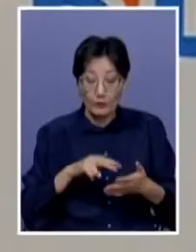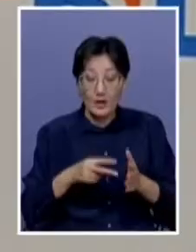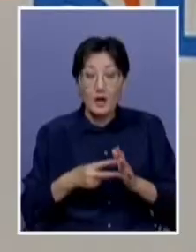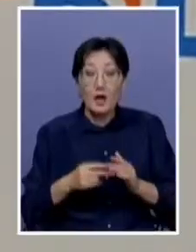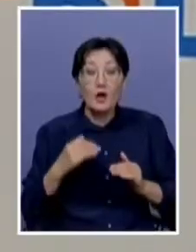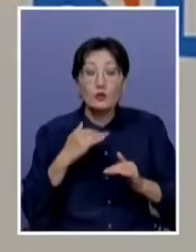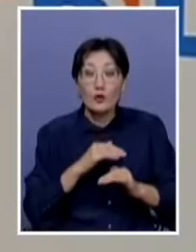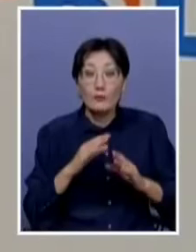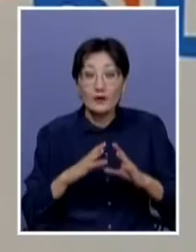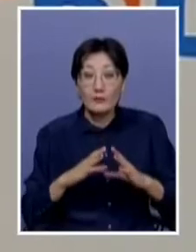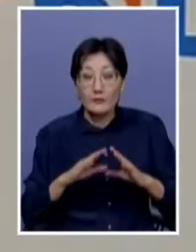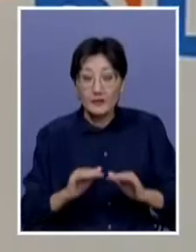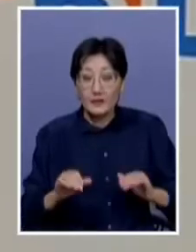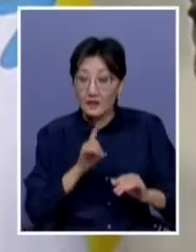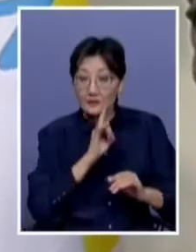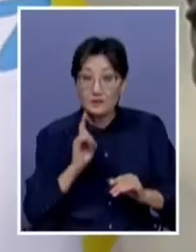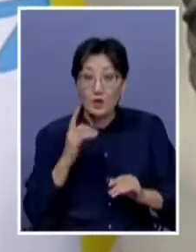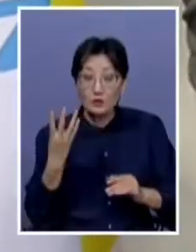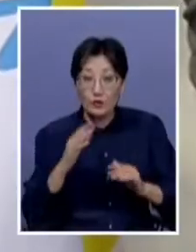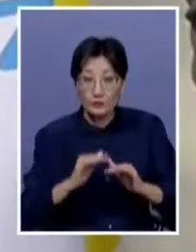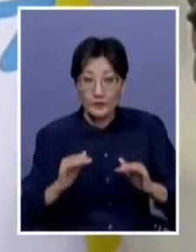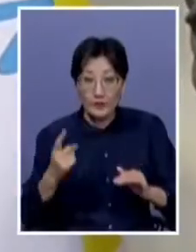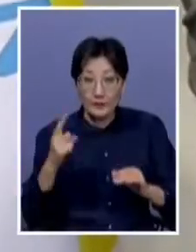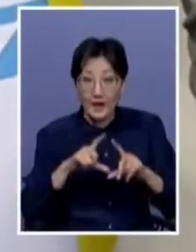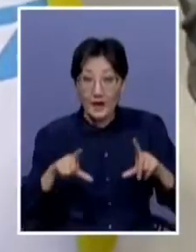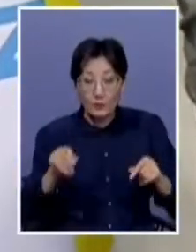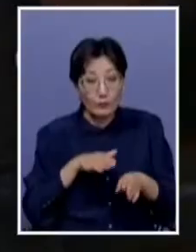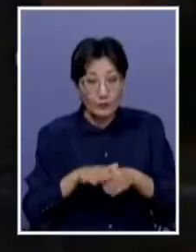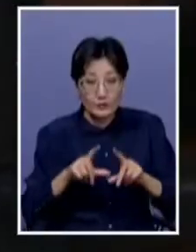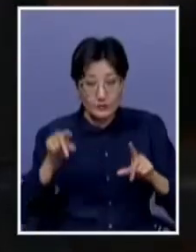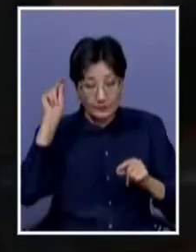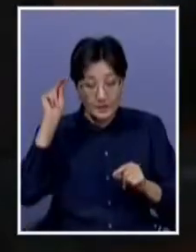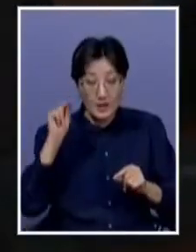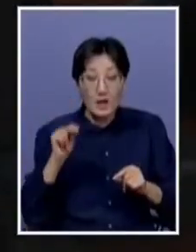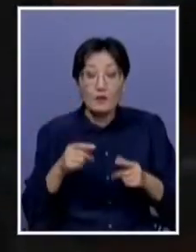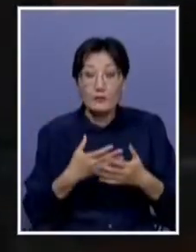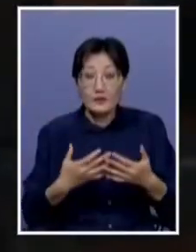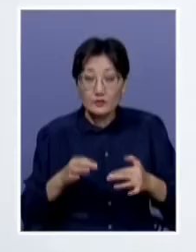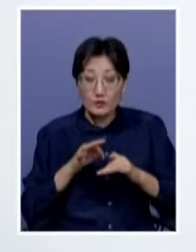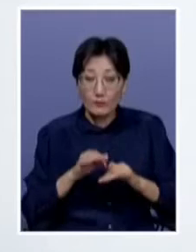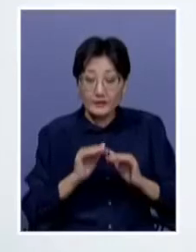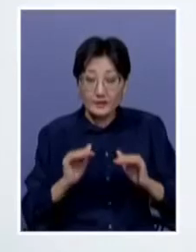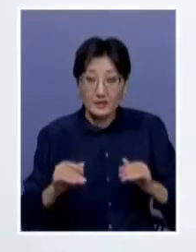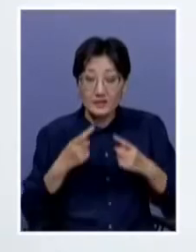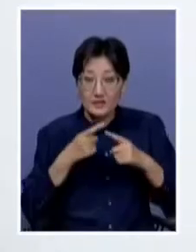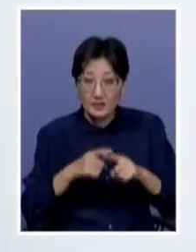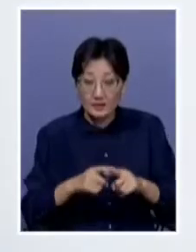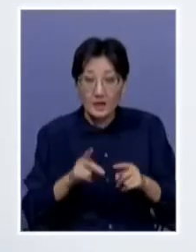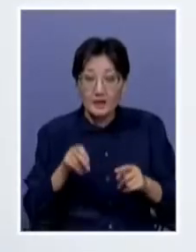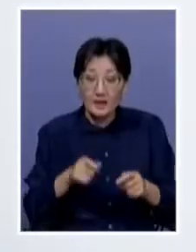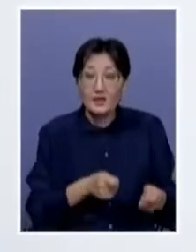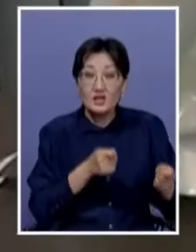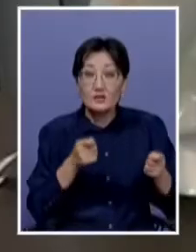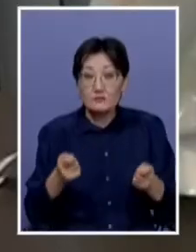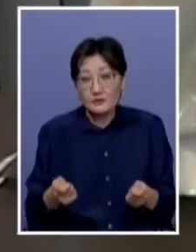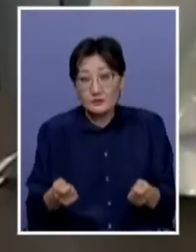ана Жаннар Найзағараеваның 4 баласы бірдей мектепке барады. Келіншек сабақ уақыты әртүрлі өтетін балаларына техниканы қалай жеткіземін